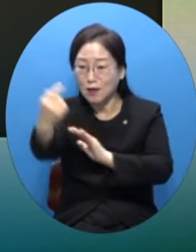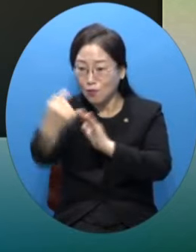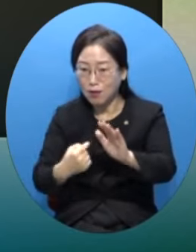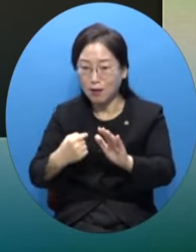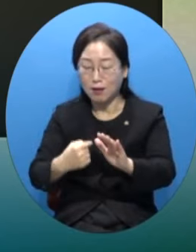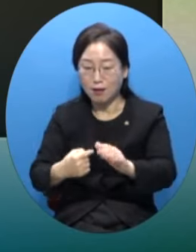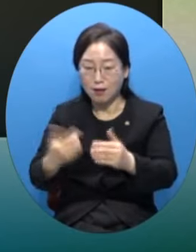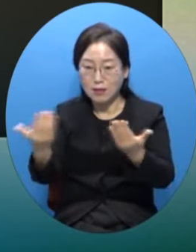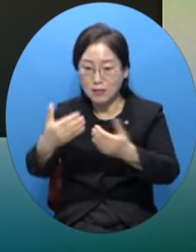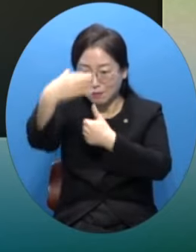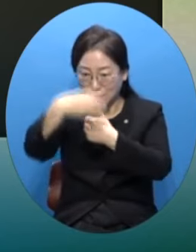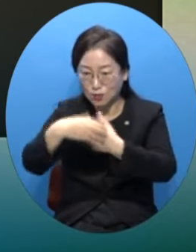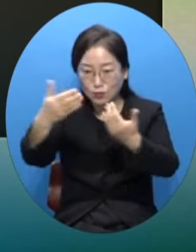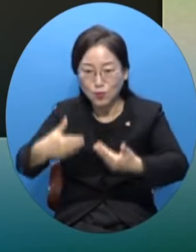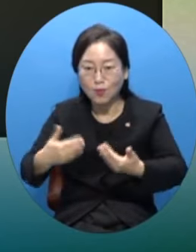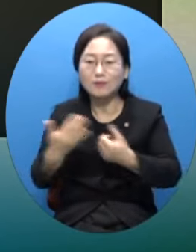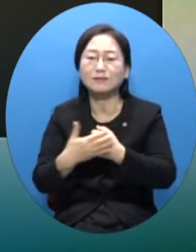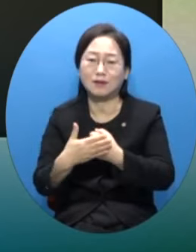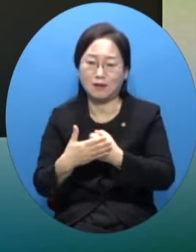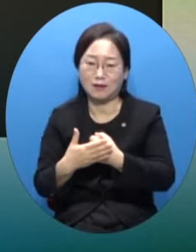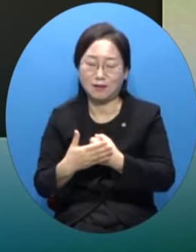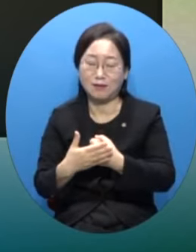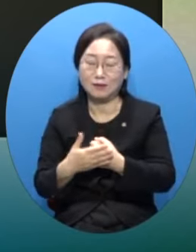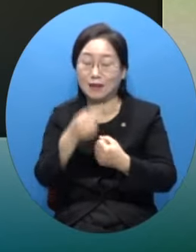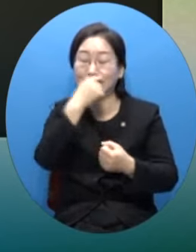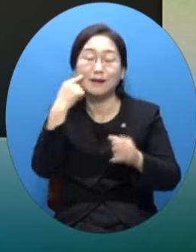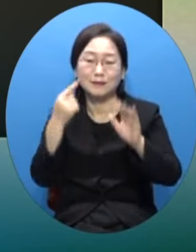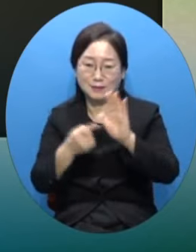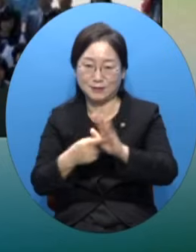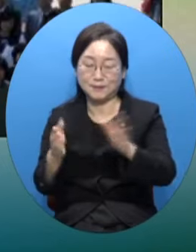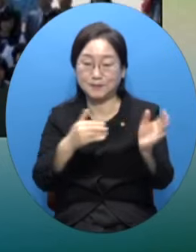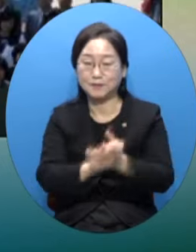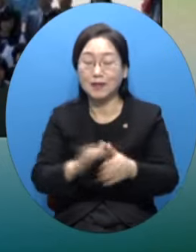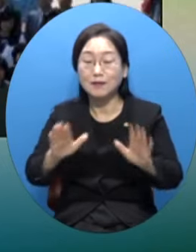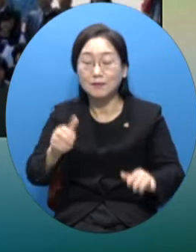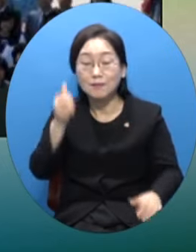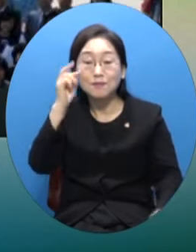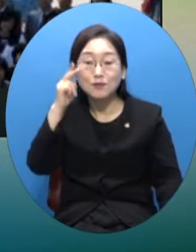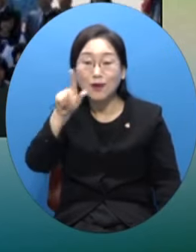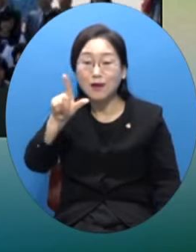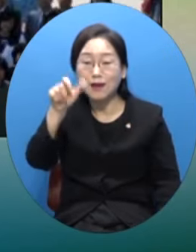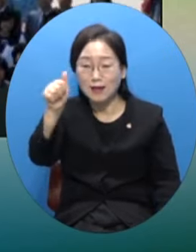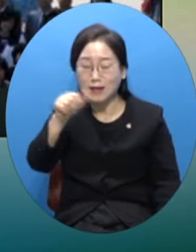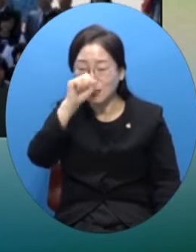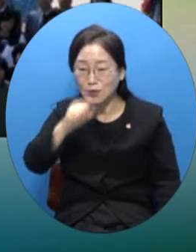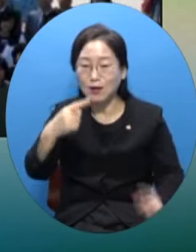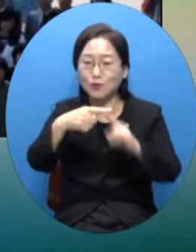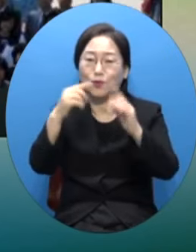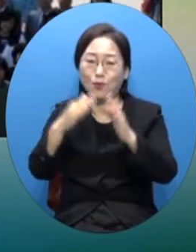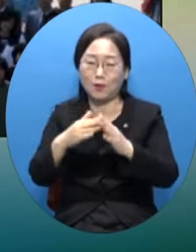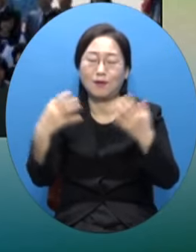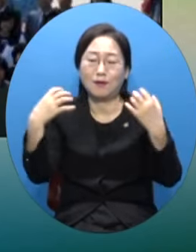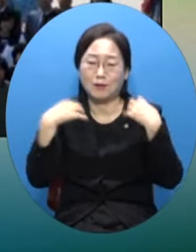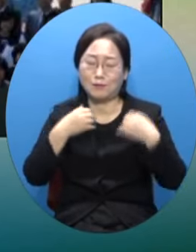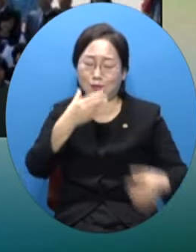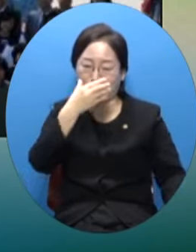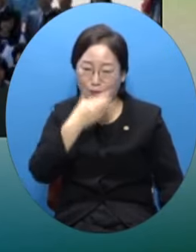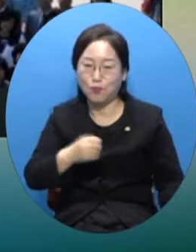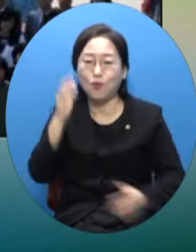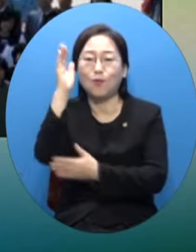놀라운 은혜를 간증하고 있습니다. 지금 LA 천안 선한 청지기교회 담임으로 행복하게 목회를 잘 하고